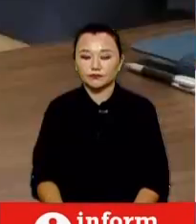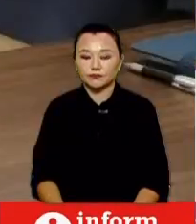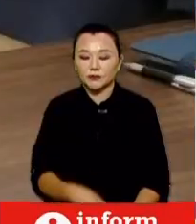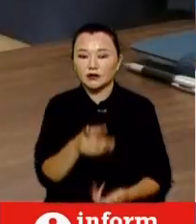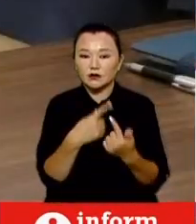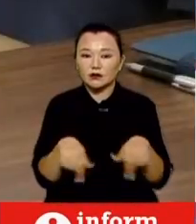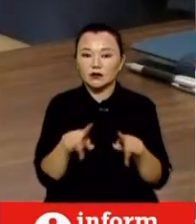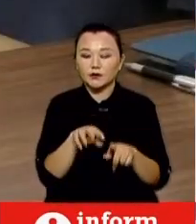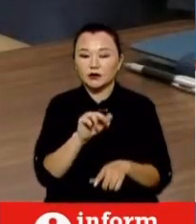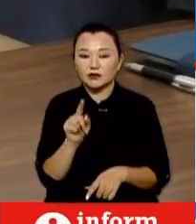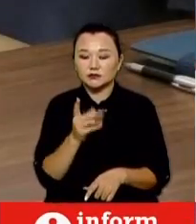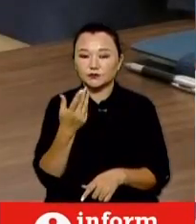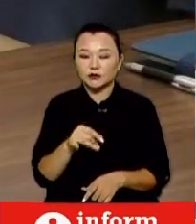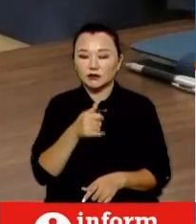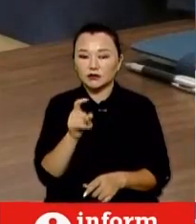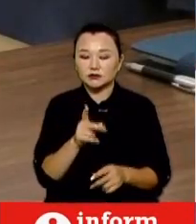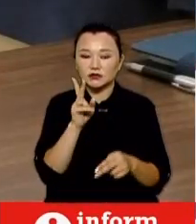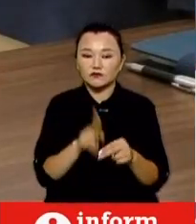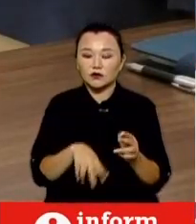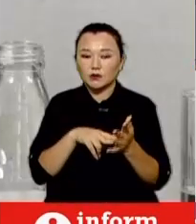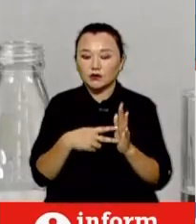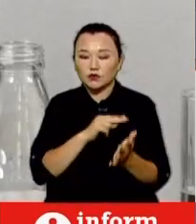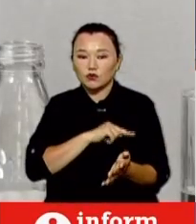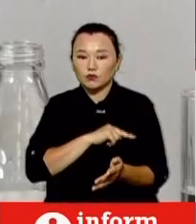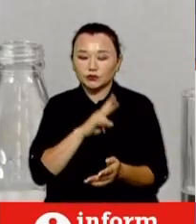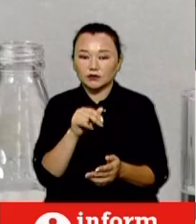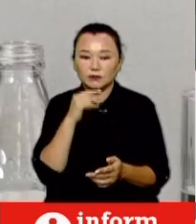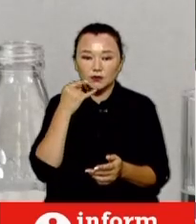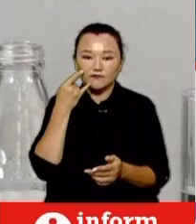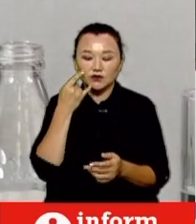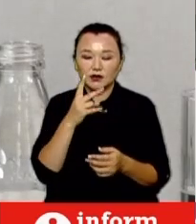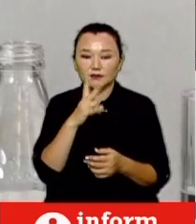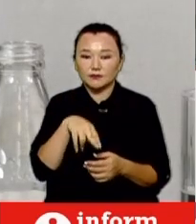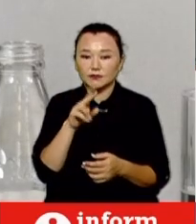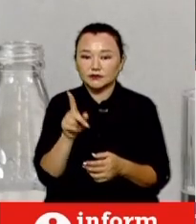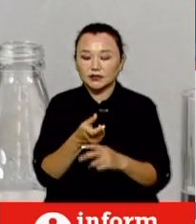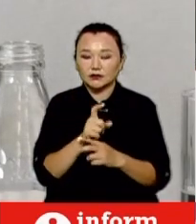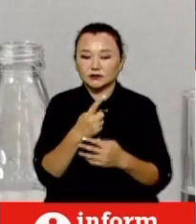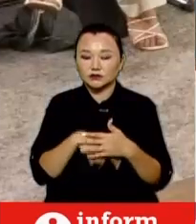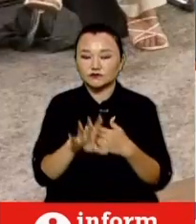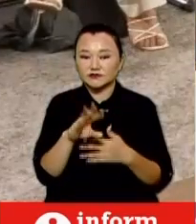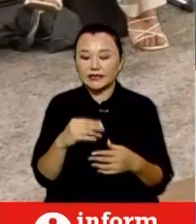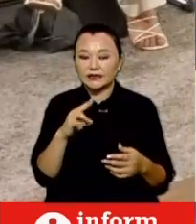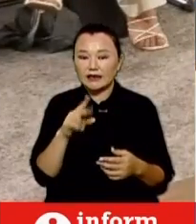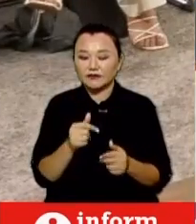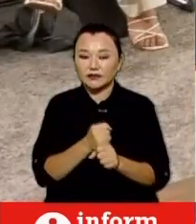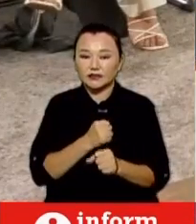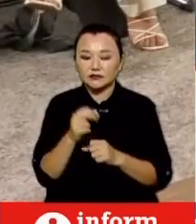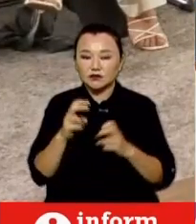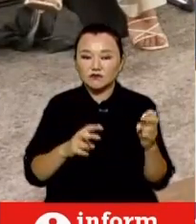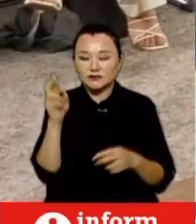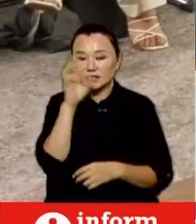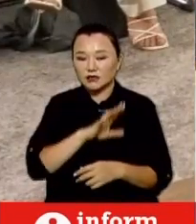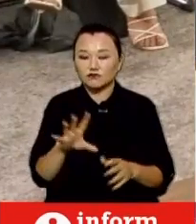В компании «Казмунайгаз» сообщили о завершении плановых работ и на Павлодарском НПЗ. А это значит, что все нефтеперерабатывающие заводы